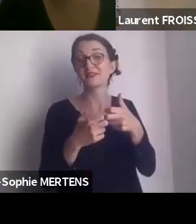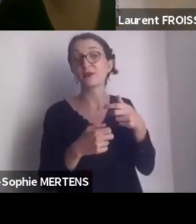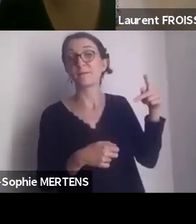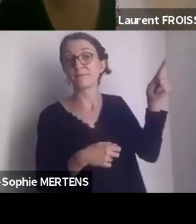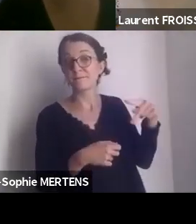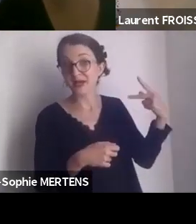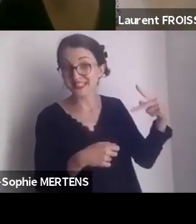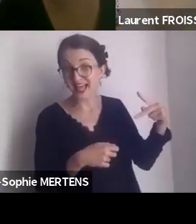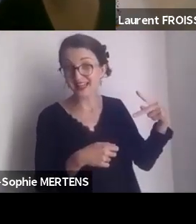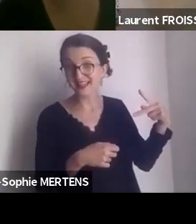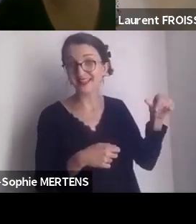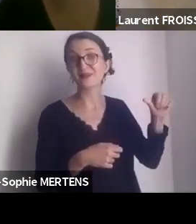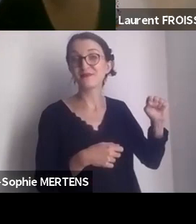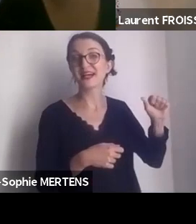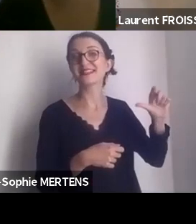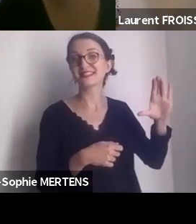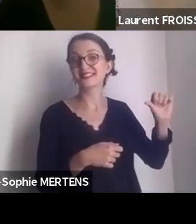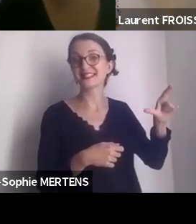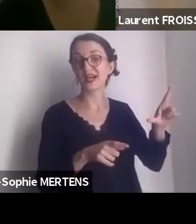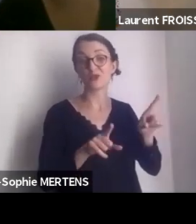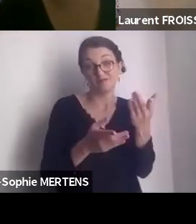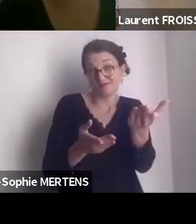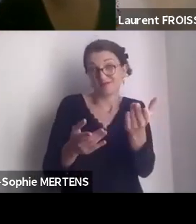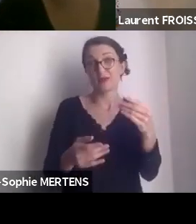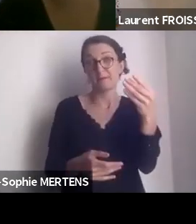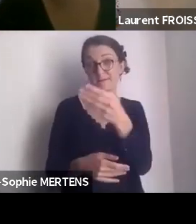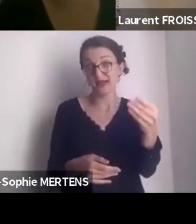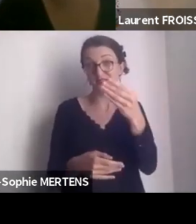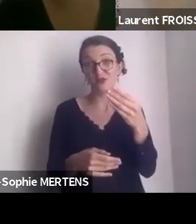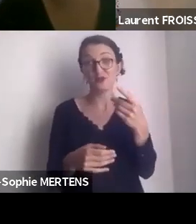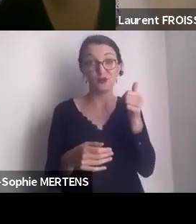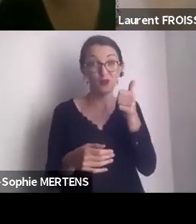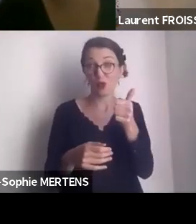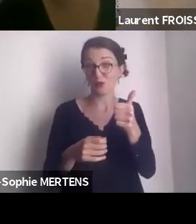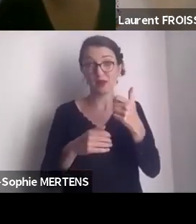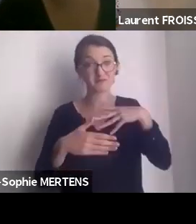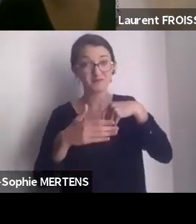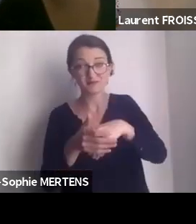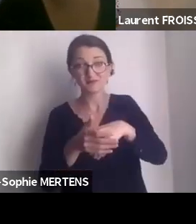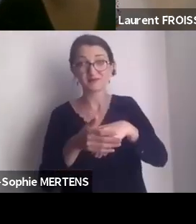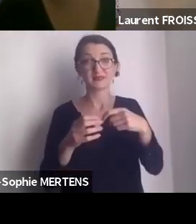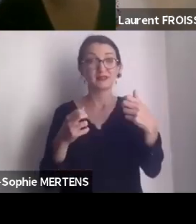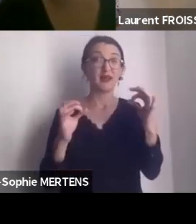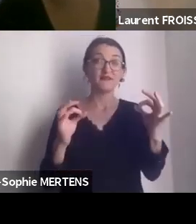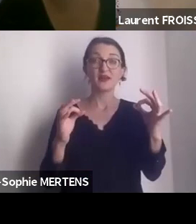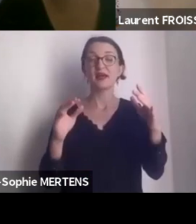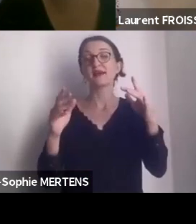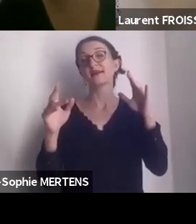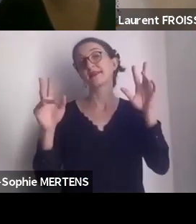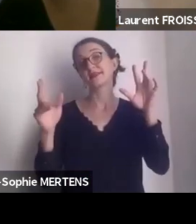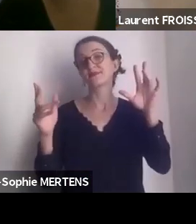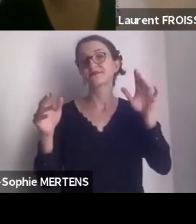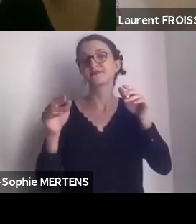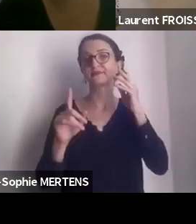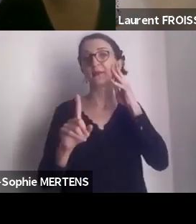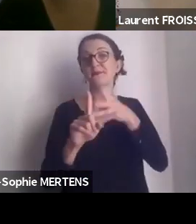en tant que coach chez HUP, notamment dans le cadre du mouvement Tous Confinés, Tous Engagés. Donc, j'espère qu'on pourra aussi faire témoigner Pascal sur